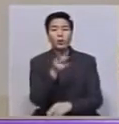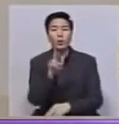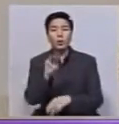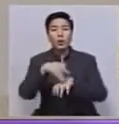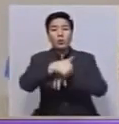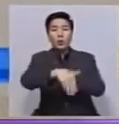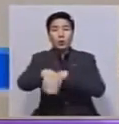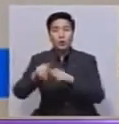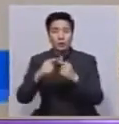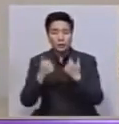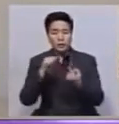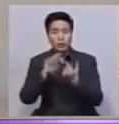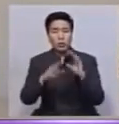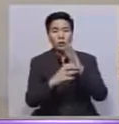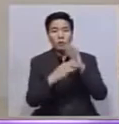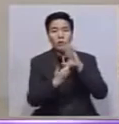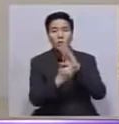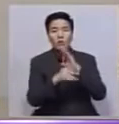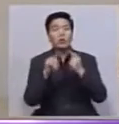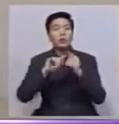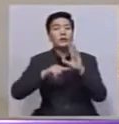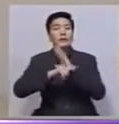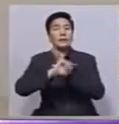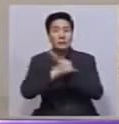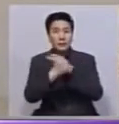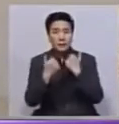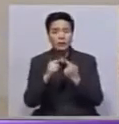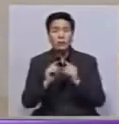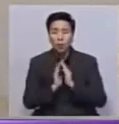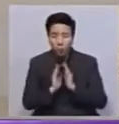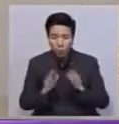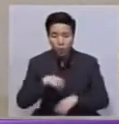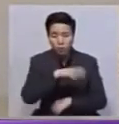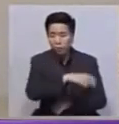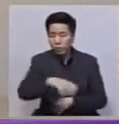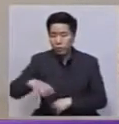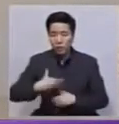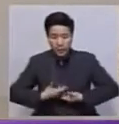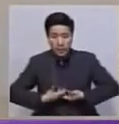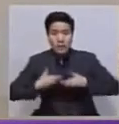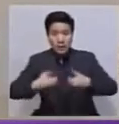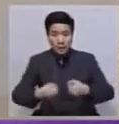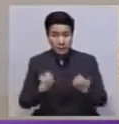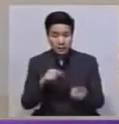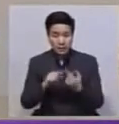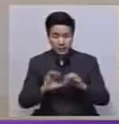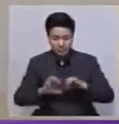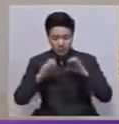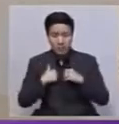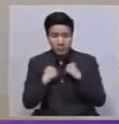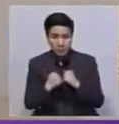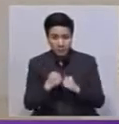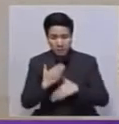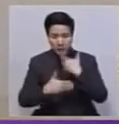อกสถานที่ในพื้นที่ภาคตะวันออกที่จังหวัดจันทบุรีขอบคุณทุกภาคส่วนที่ให้การต้อนรับยืนยันรัฐบาลจะพย